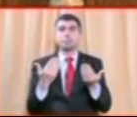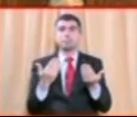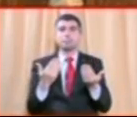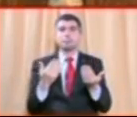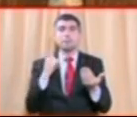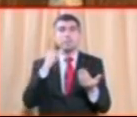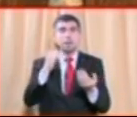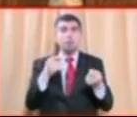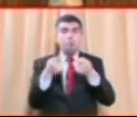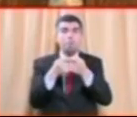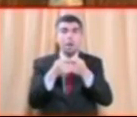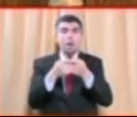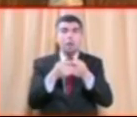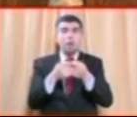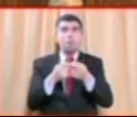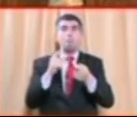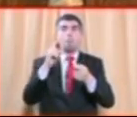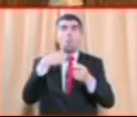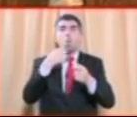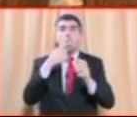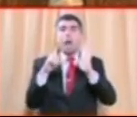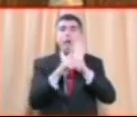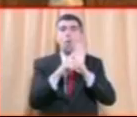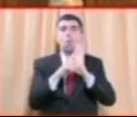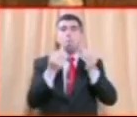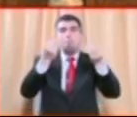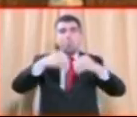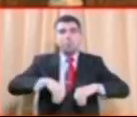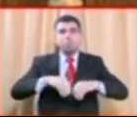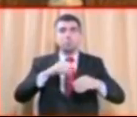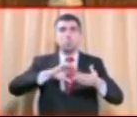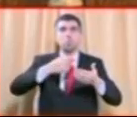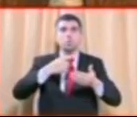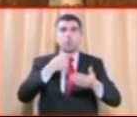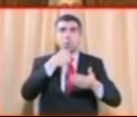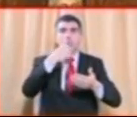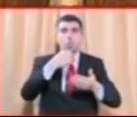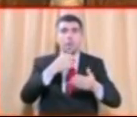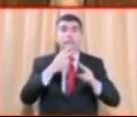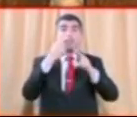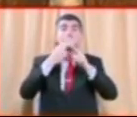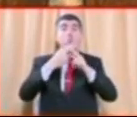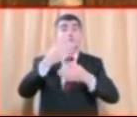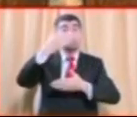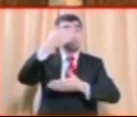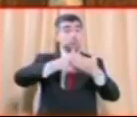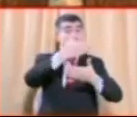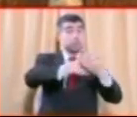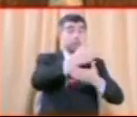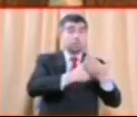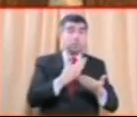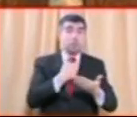لكي نخرق الفصل المادة 191 من حيث تلاوة الأسماء. أما